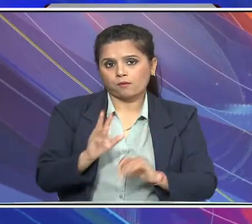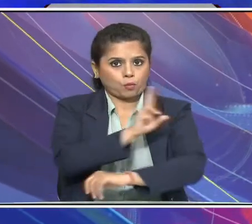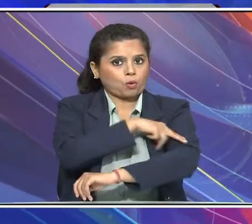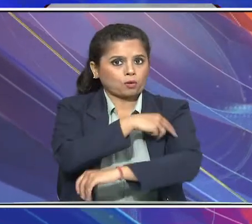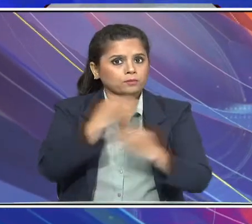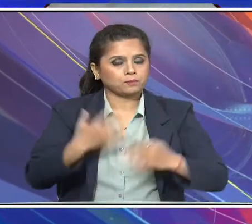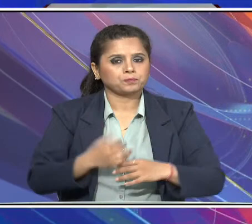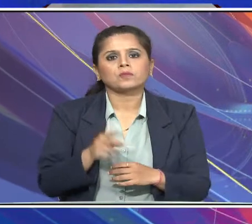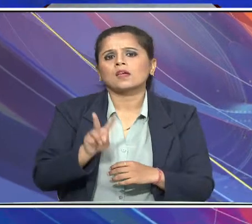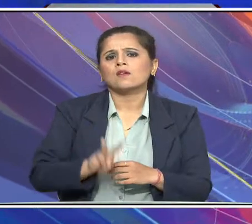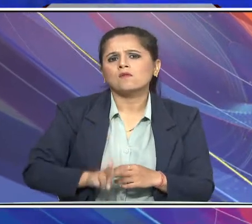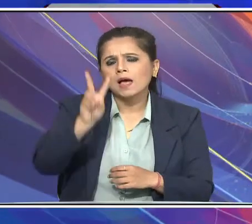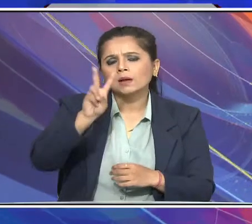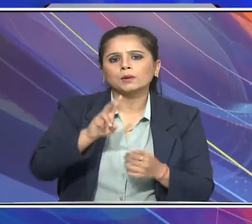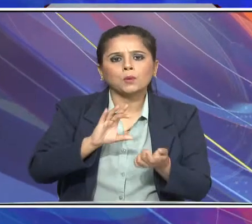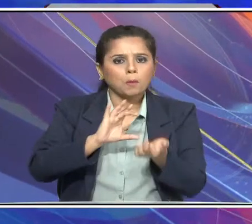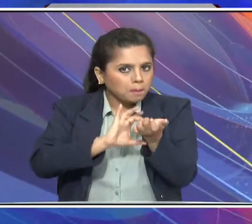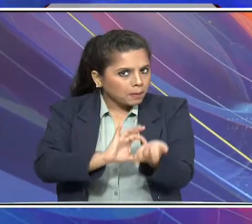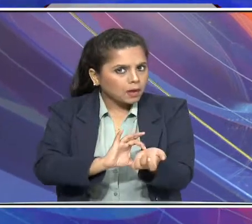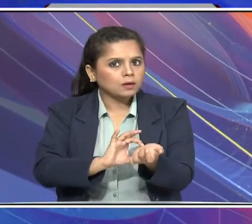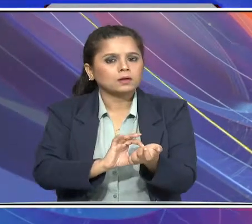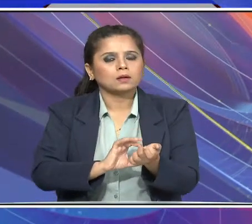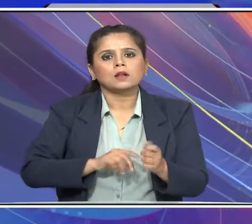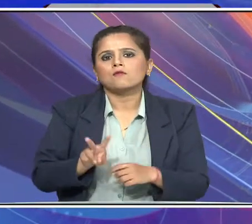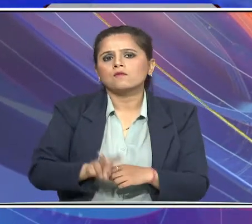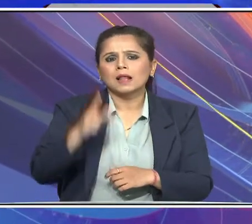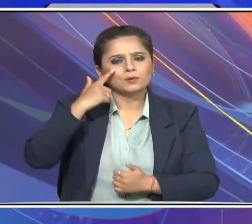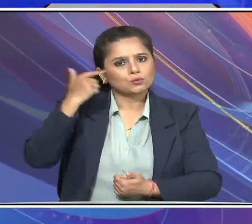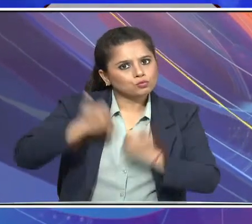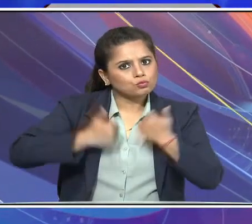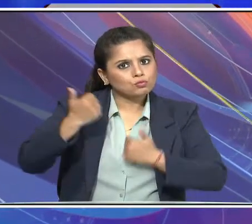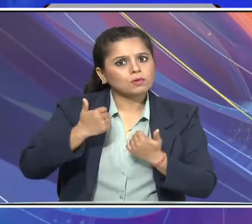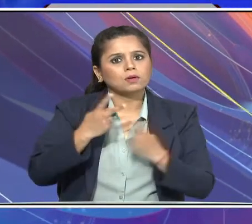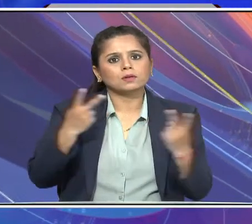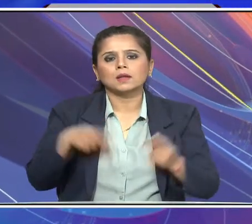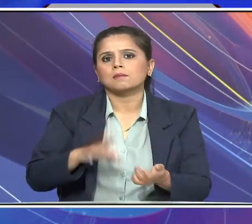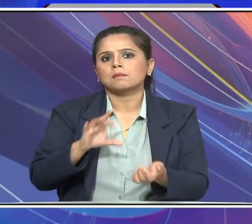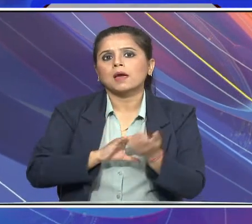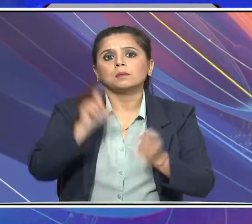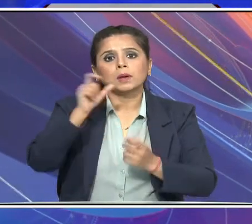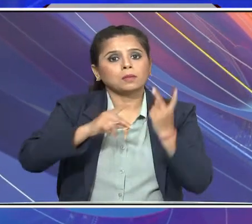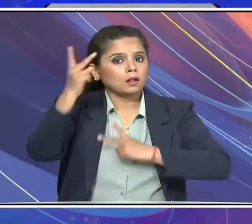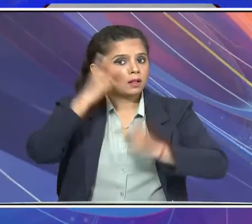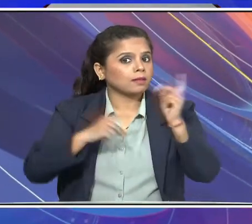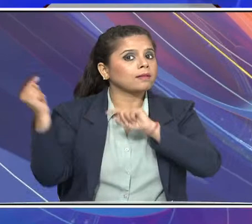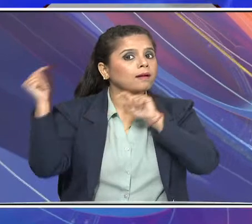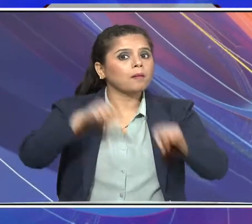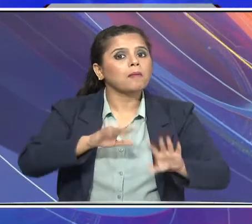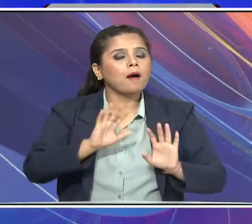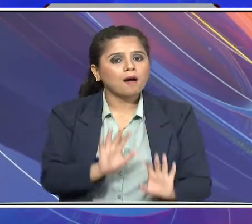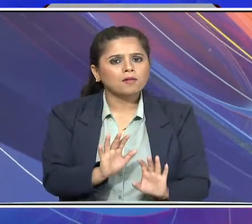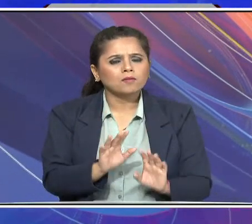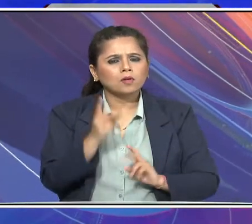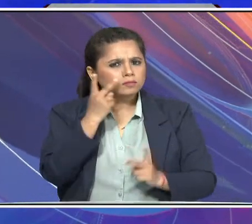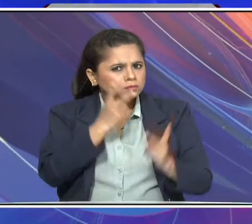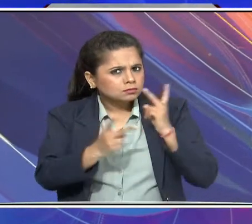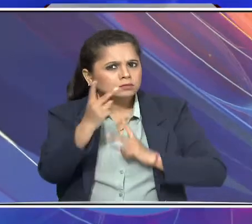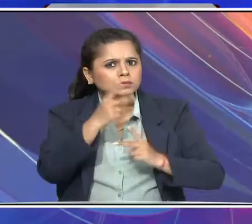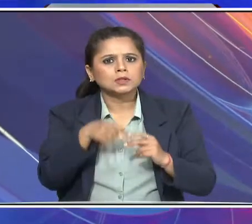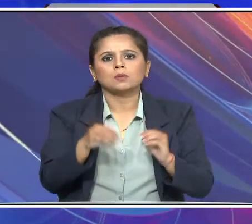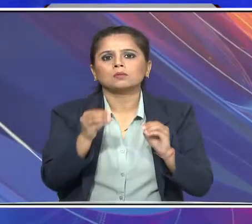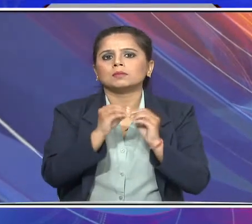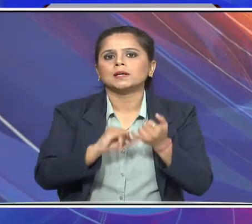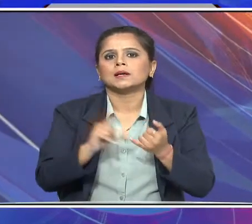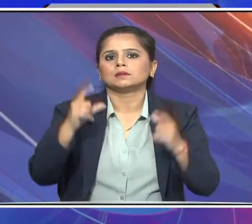में वैल्यू मेडिकल वैल्यू ट्रेवल्स के मध्य से मेडिकल टूरिस्ट आते हैं यह सब लोगों के यहां बीएससी